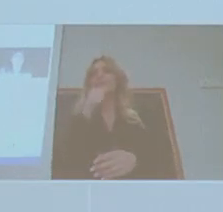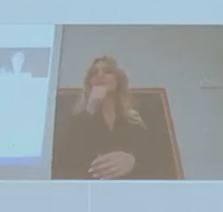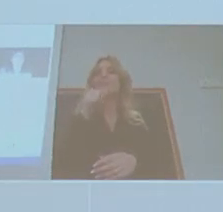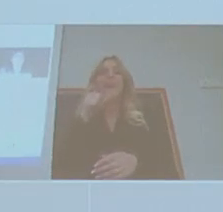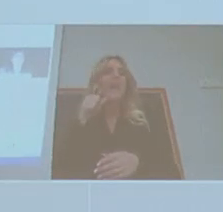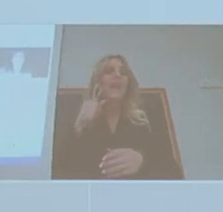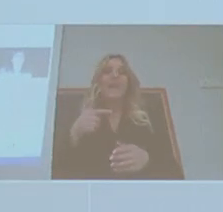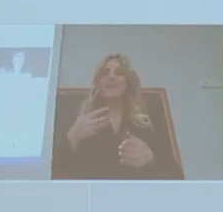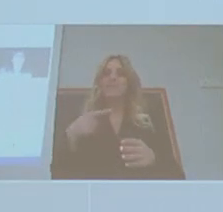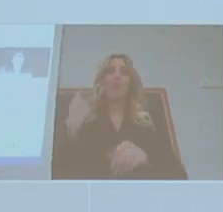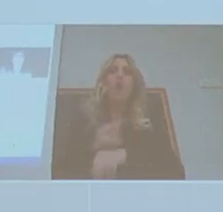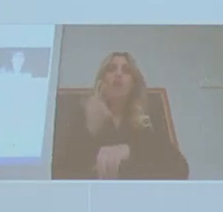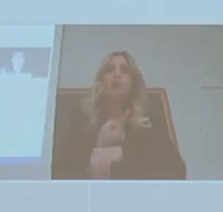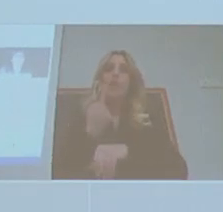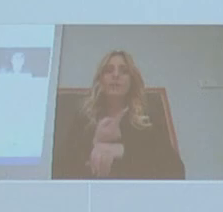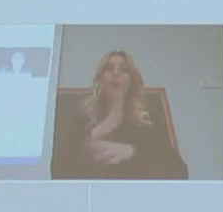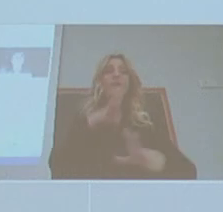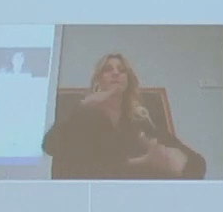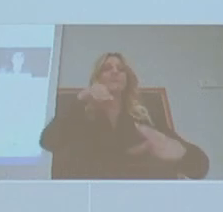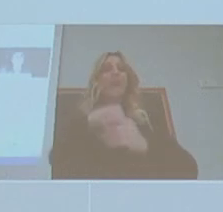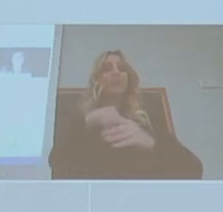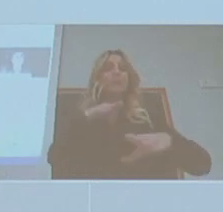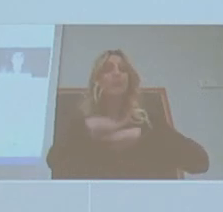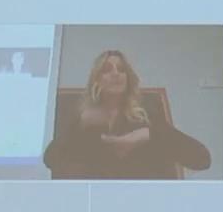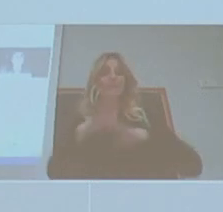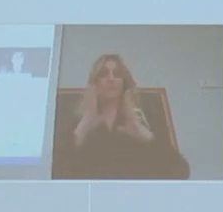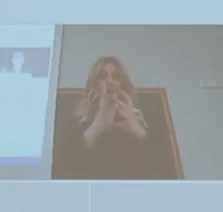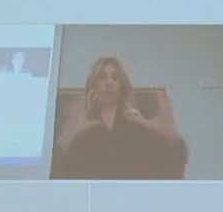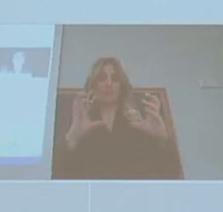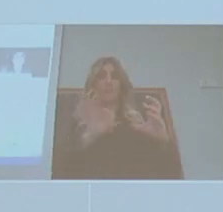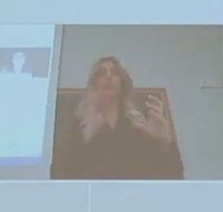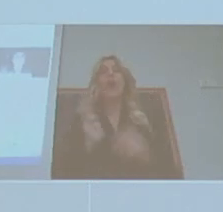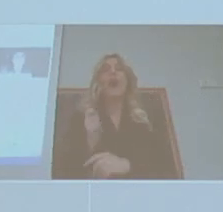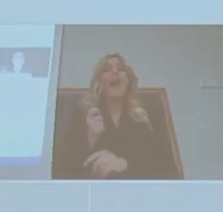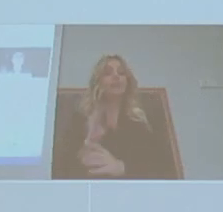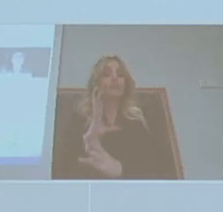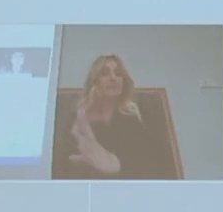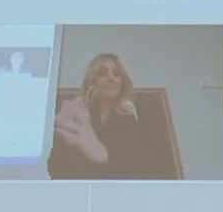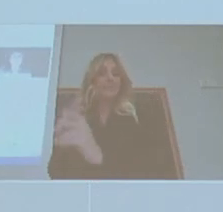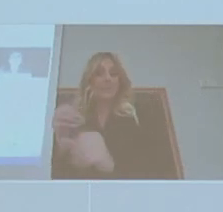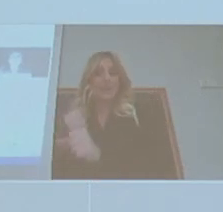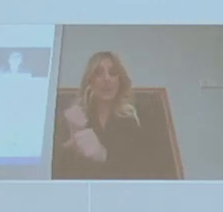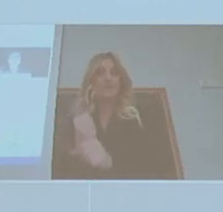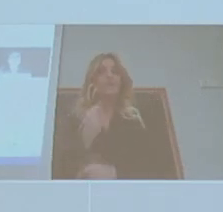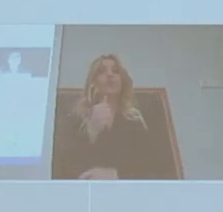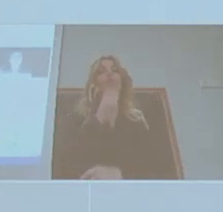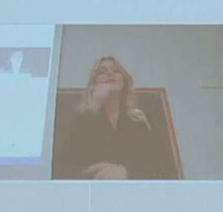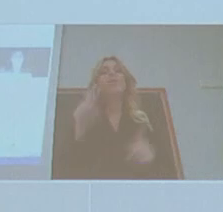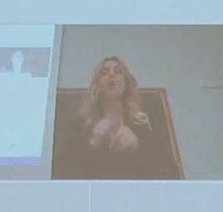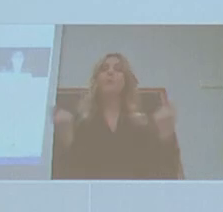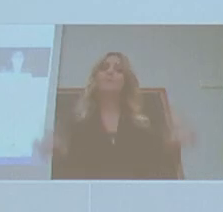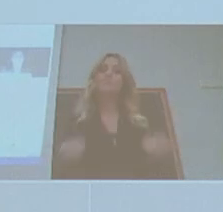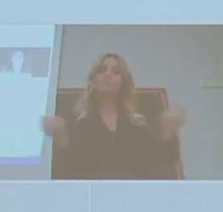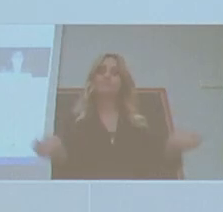tempo possibile nelle aziende, nelle varie agenzie datoriali, come attività di stage,